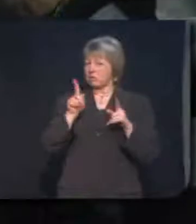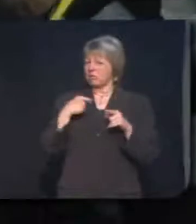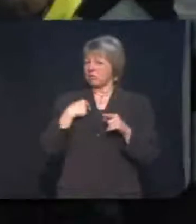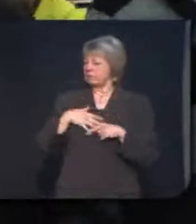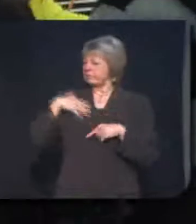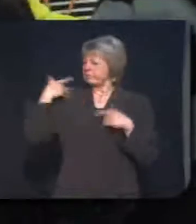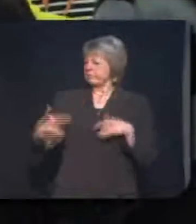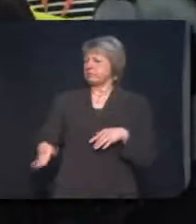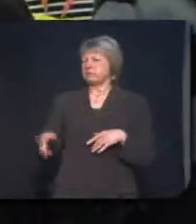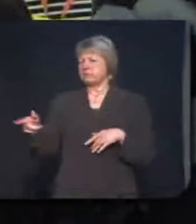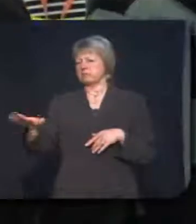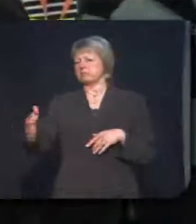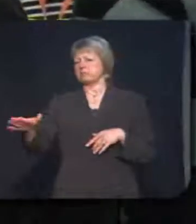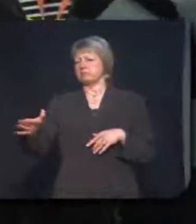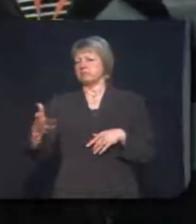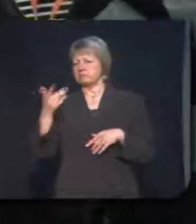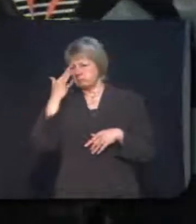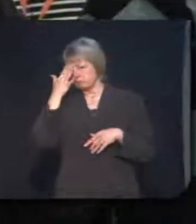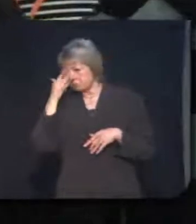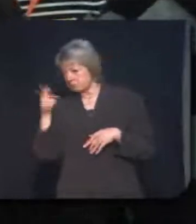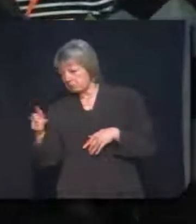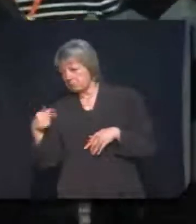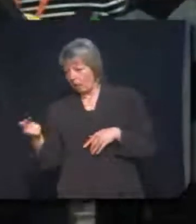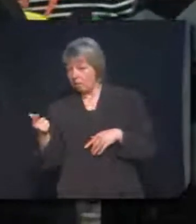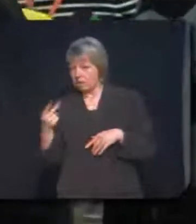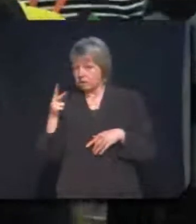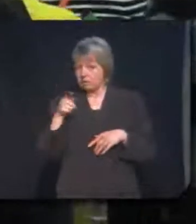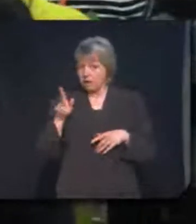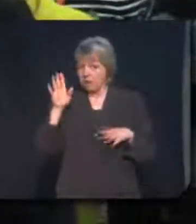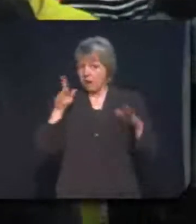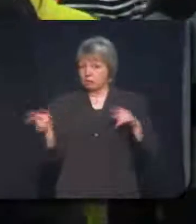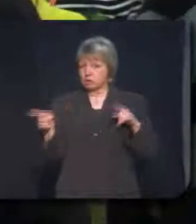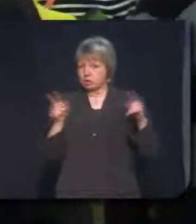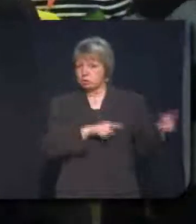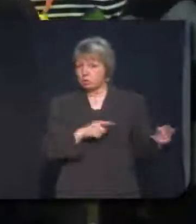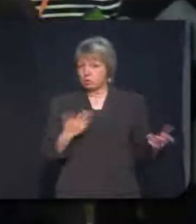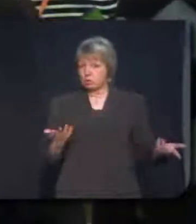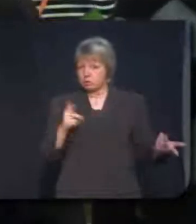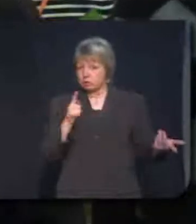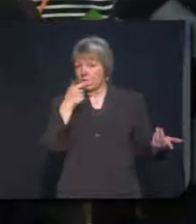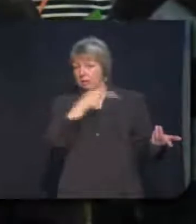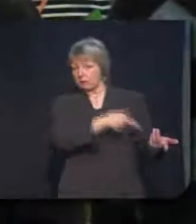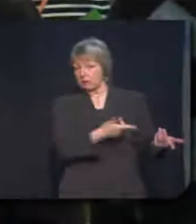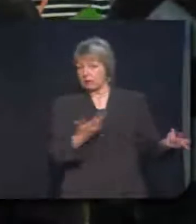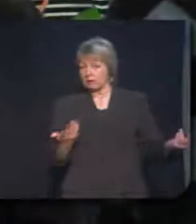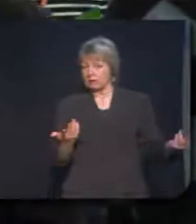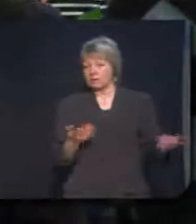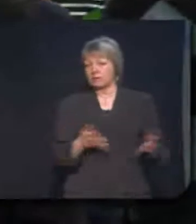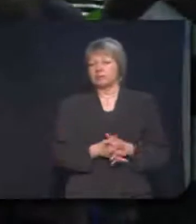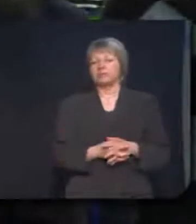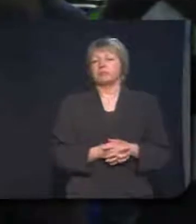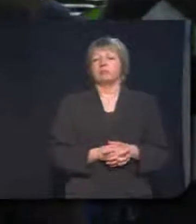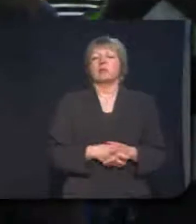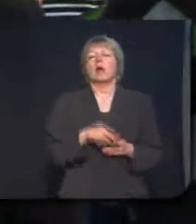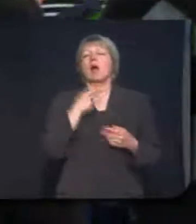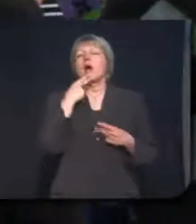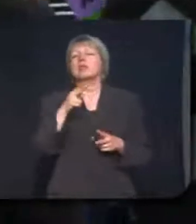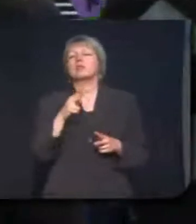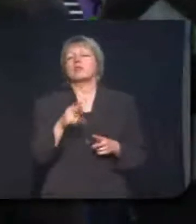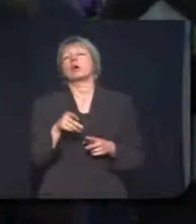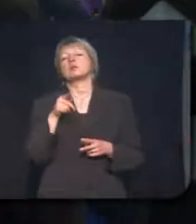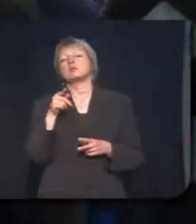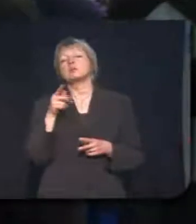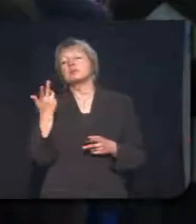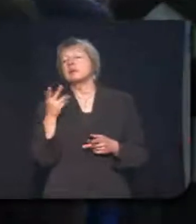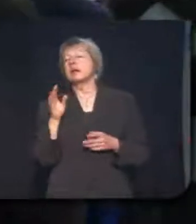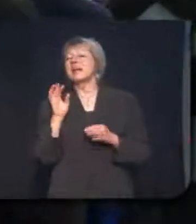passt oder wie läuft es dann ist einfach also es ist so man hat eine Anfechtungsfrist bis zu der